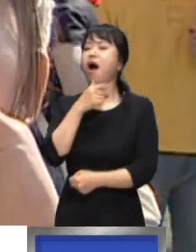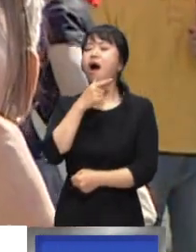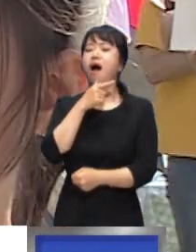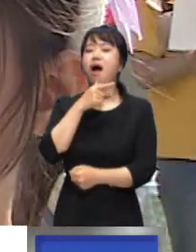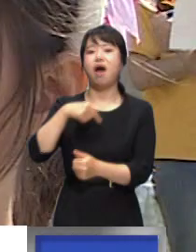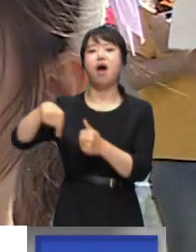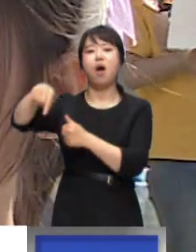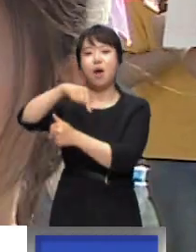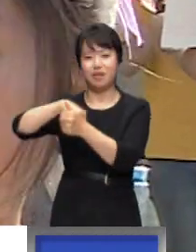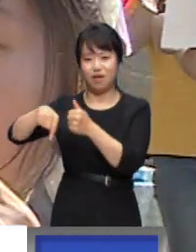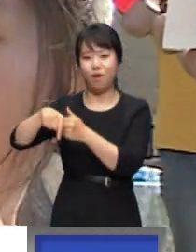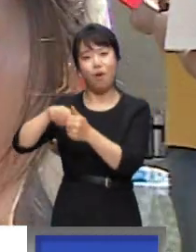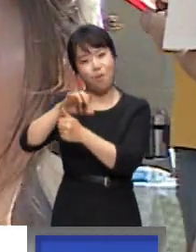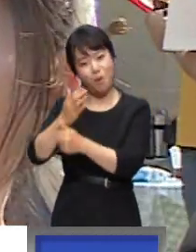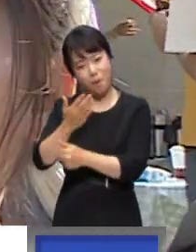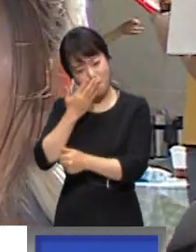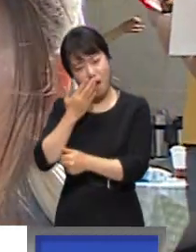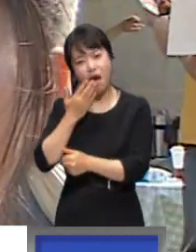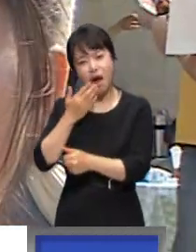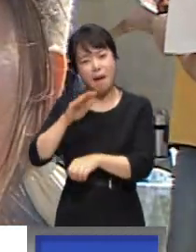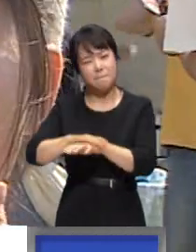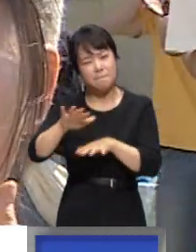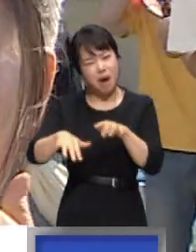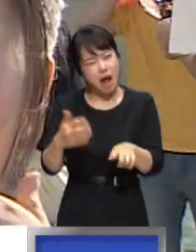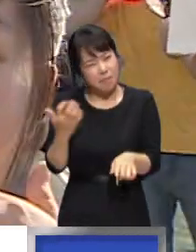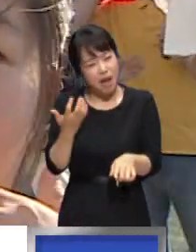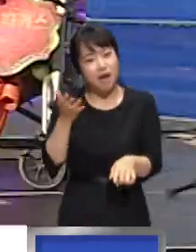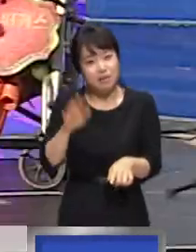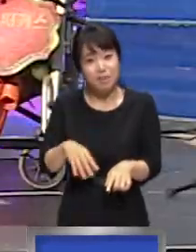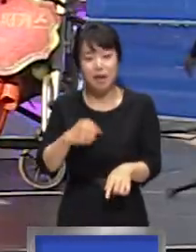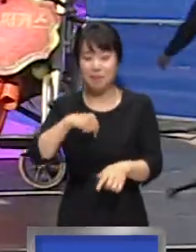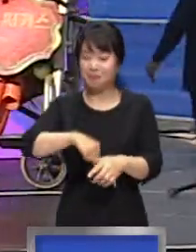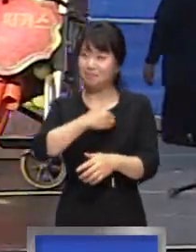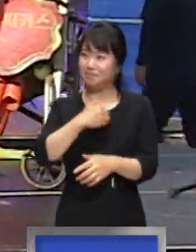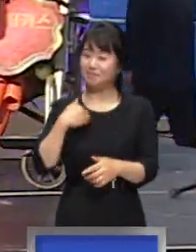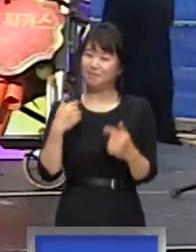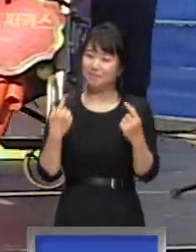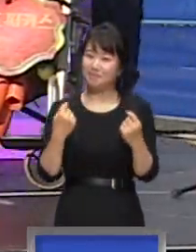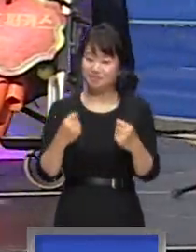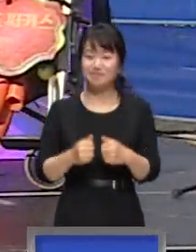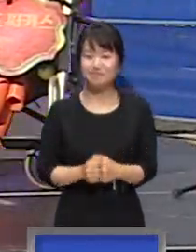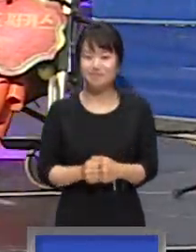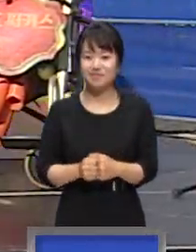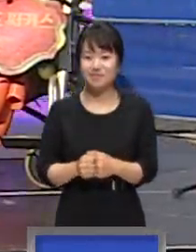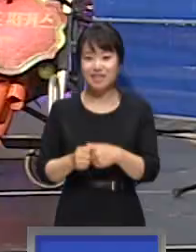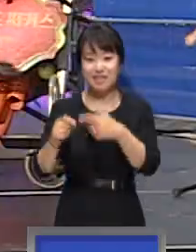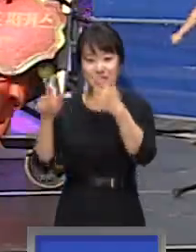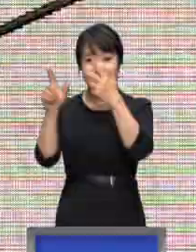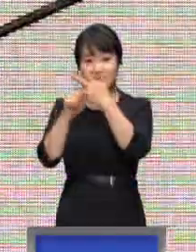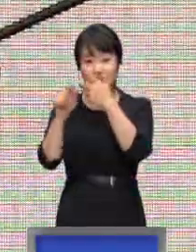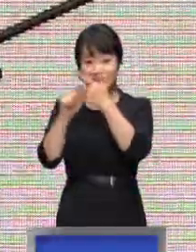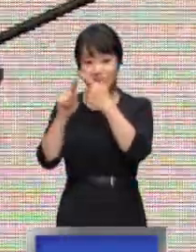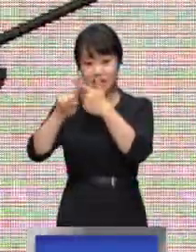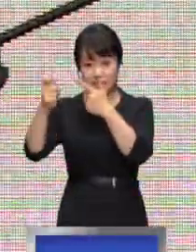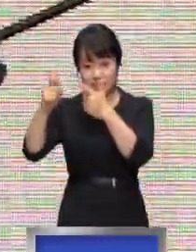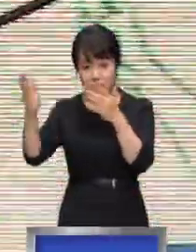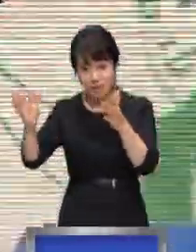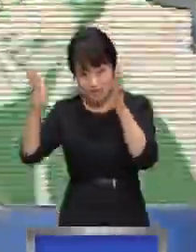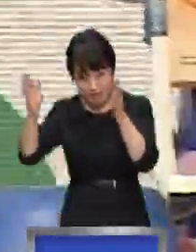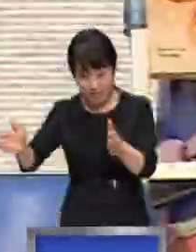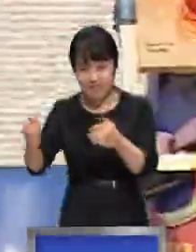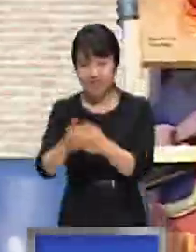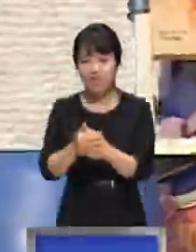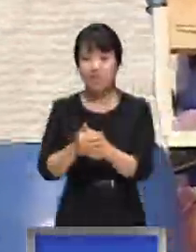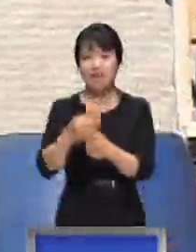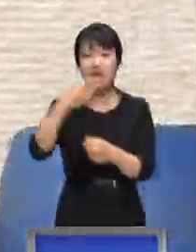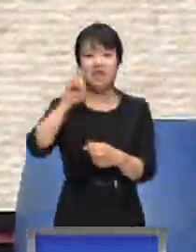보호했어요. 조금 발이나 아프지만 뿌듯함 같은. 서울시는 11일까지 환경 주간으로 지정하고